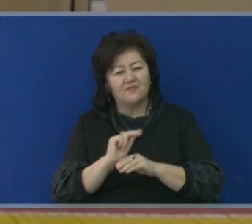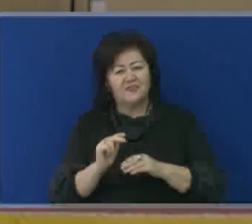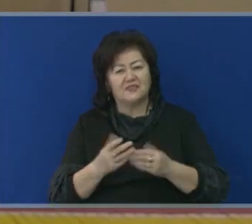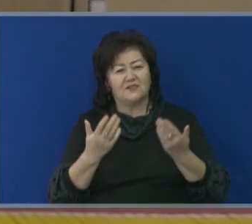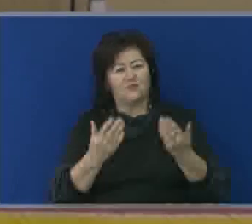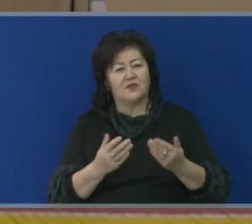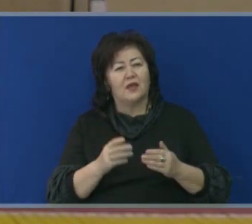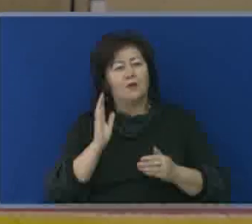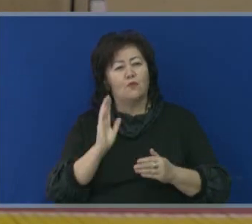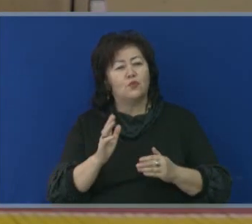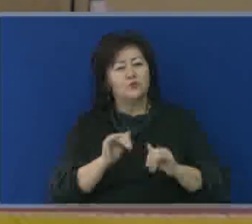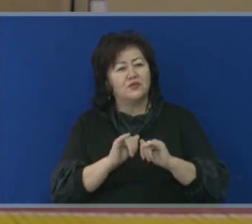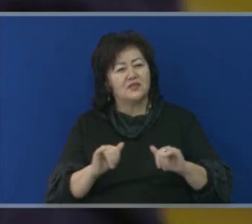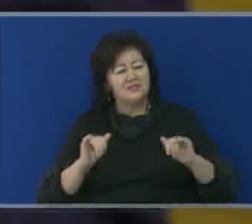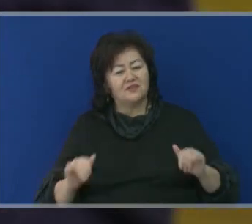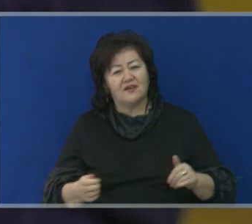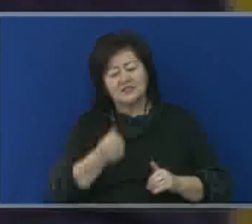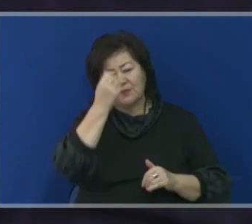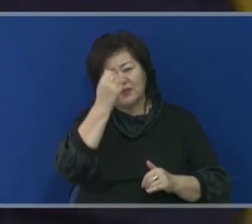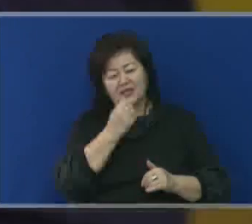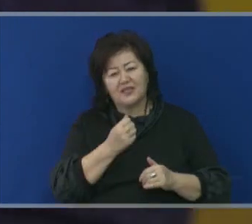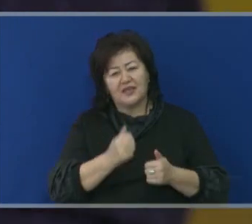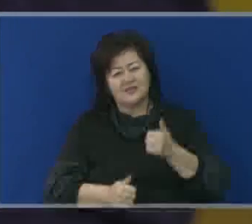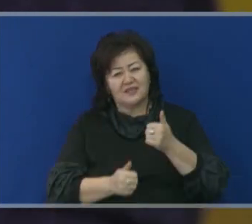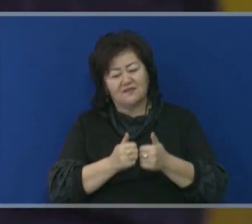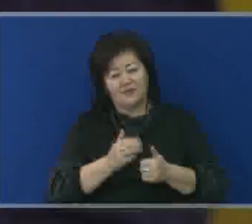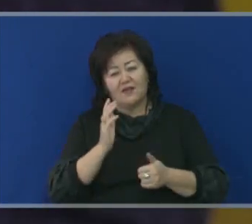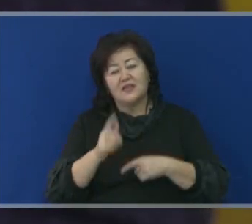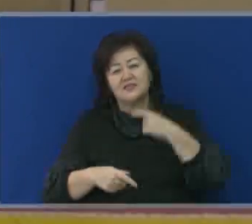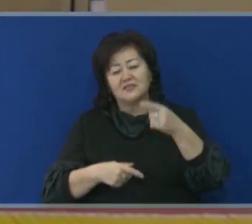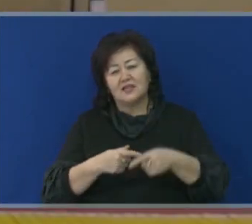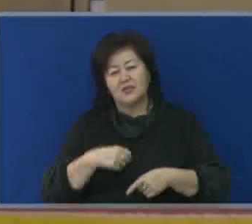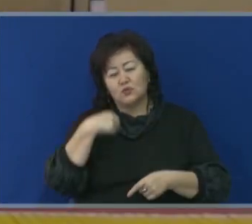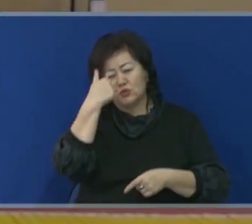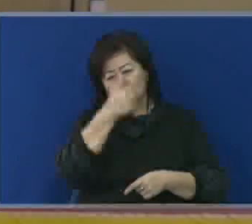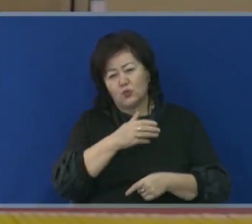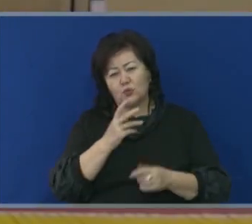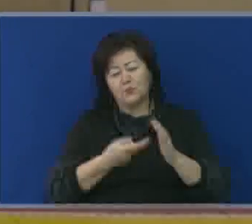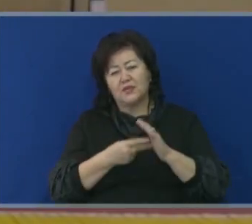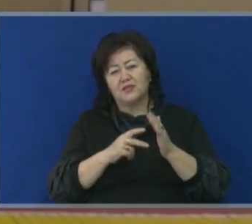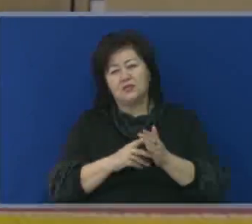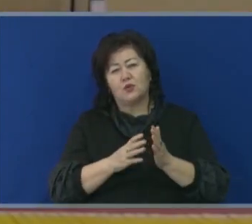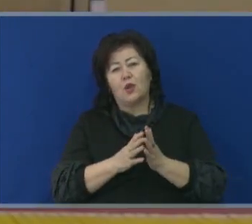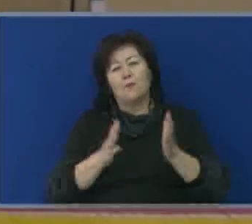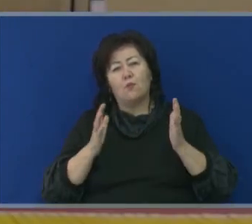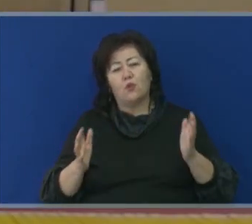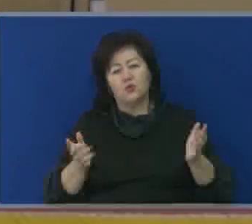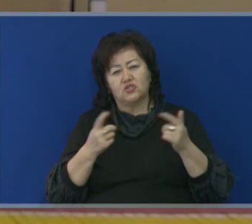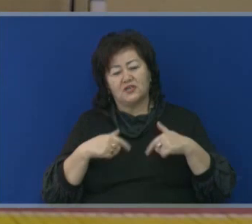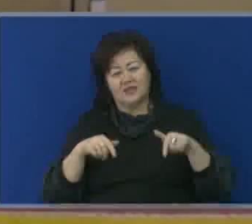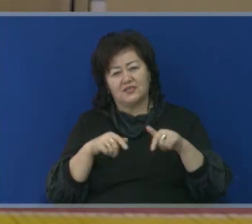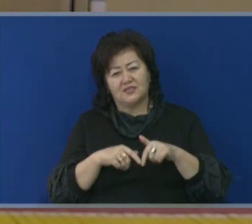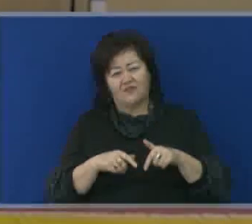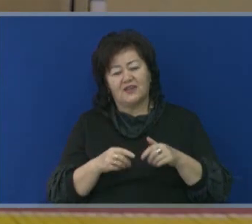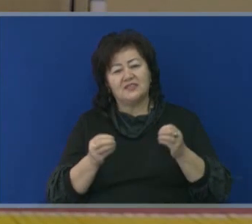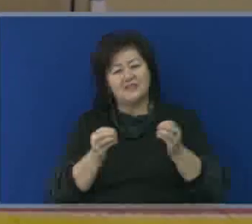будет развиваться благодаря таким соревнованиям. Мы надеемся, что следующий год проведем в еще большем масштабе. Ведь в следующем году будет юбилейный 10-й